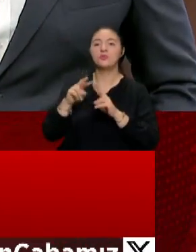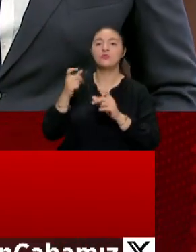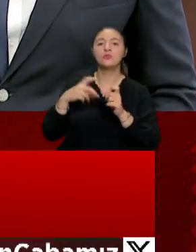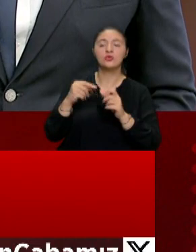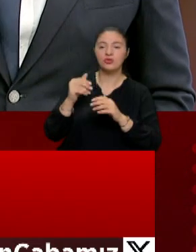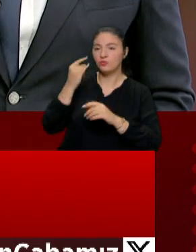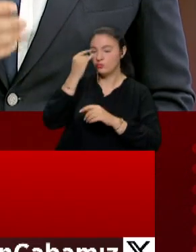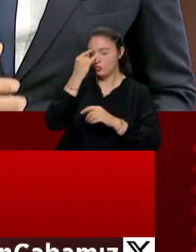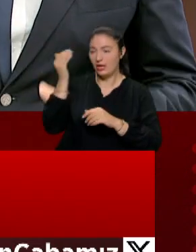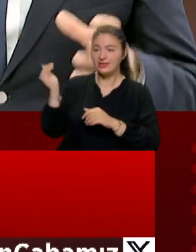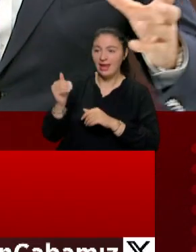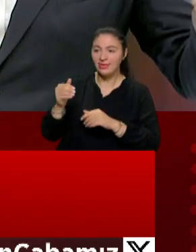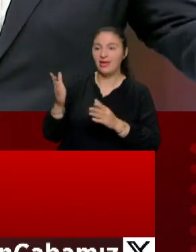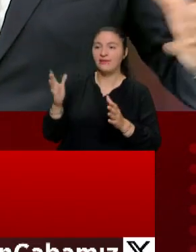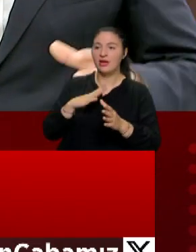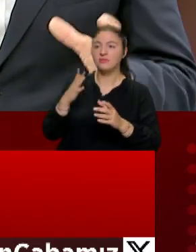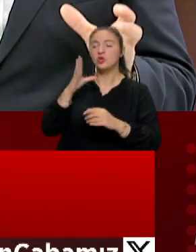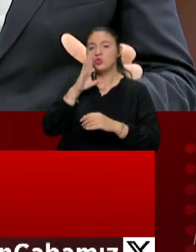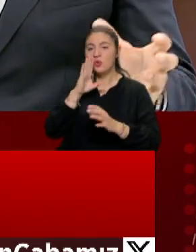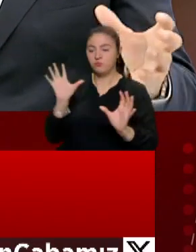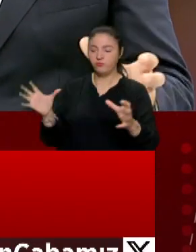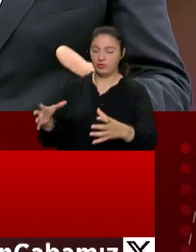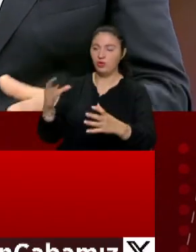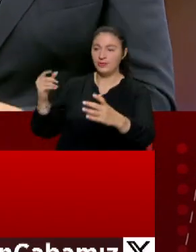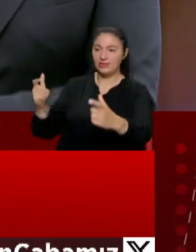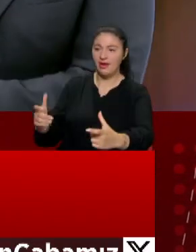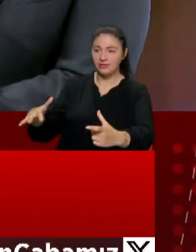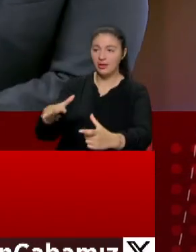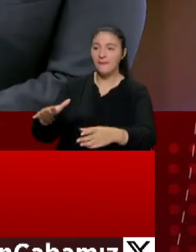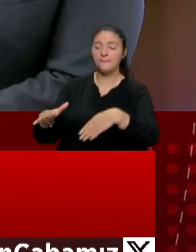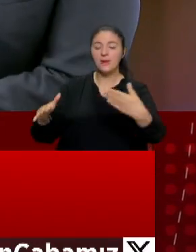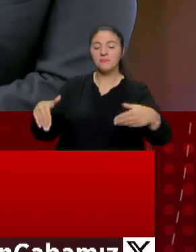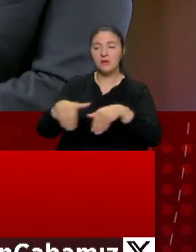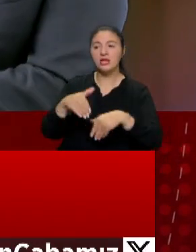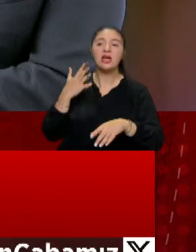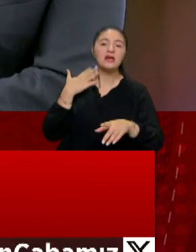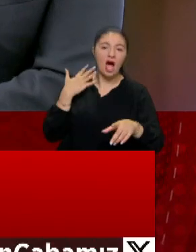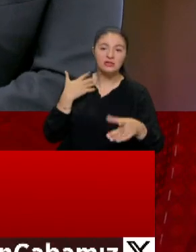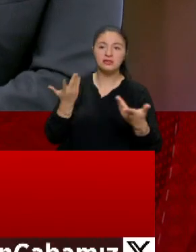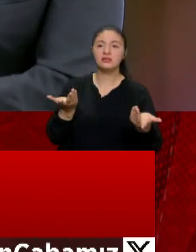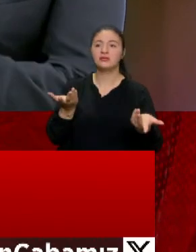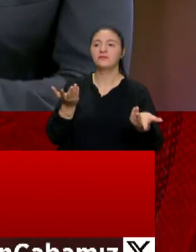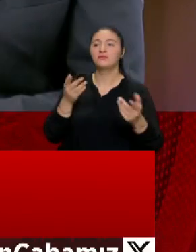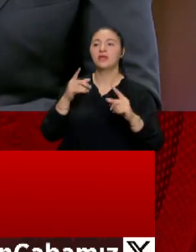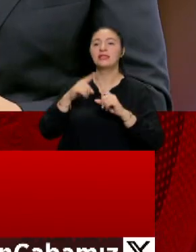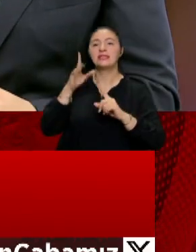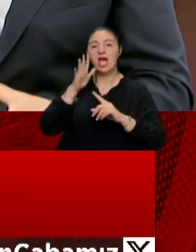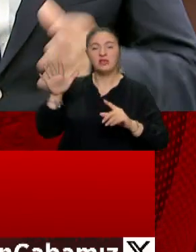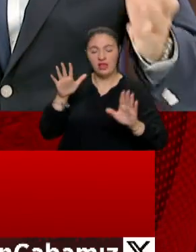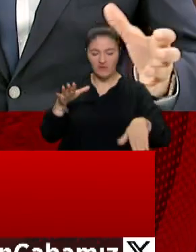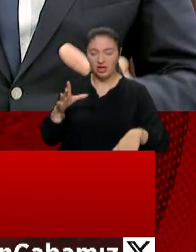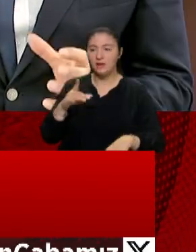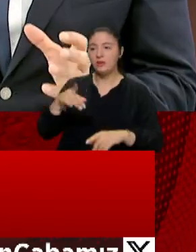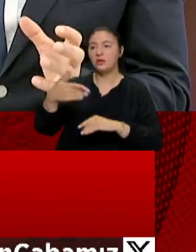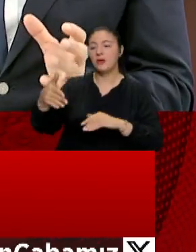hemşerilerimizin işte bir kısım Sinop'ta hemşerilerimizin olduğu bir yer başka bir mahallede Karslılar işte Trakyalılar var diyelim